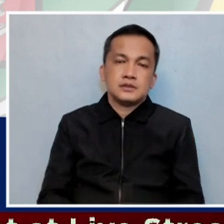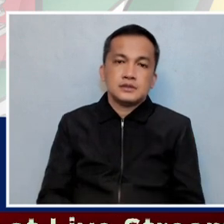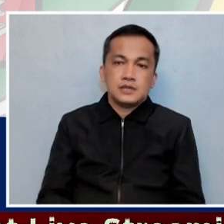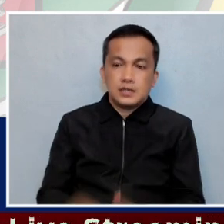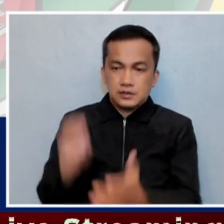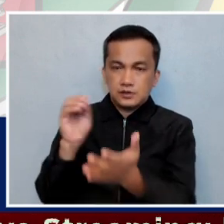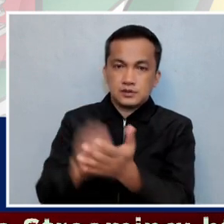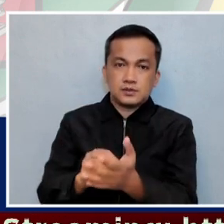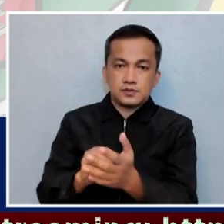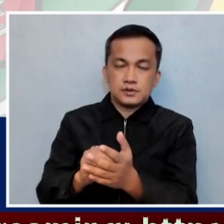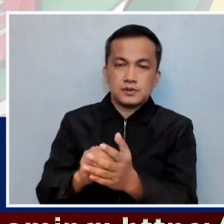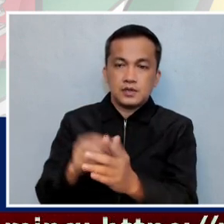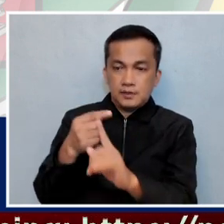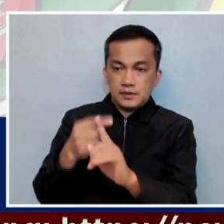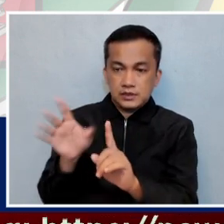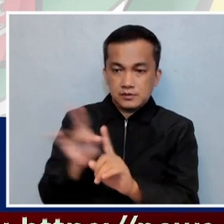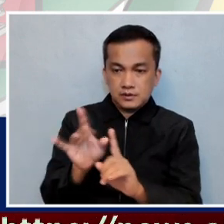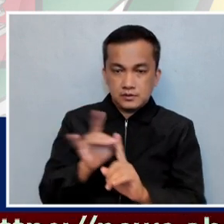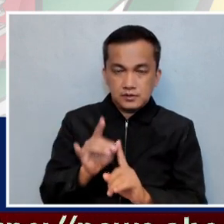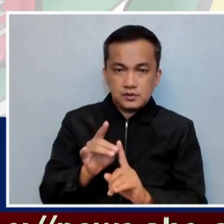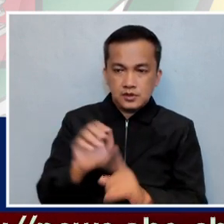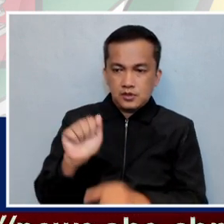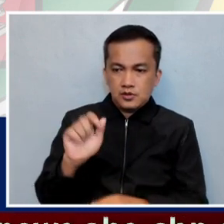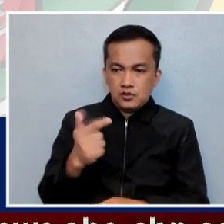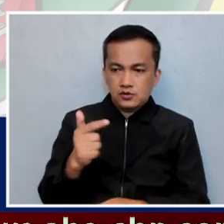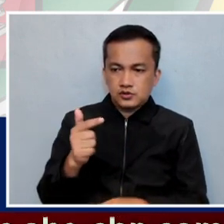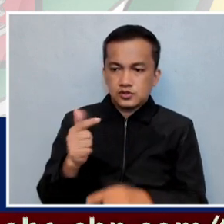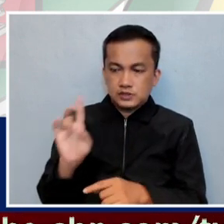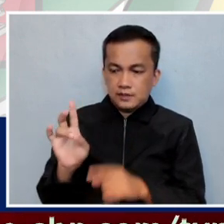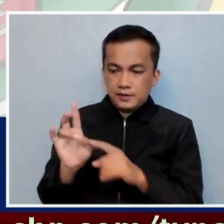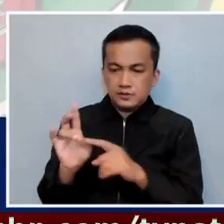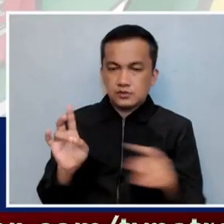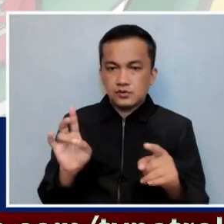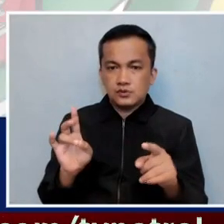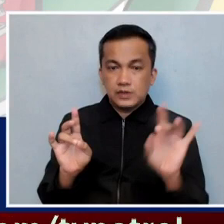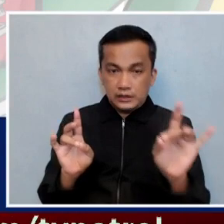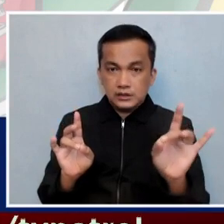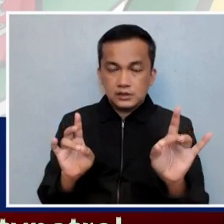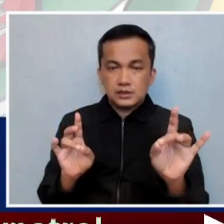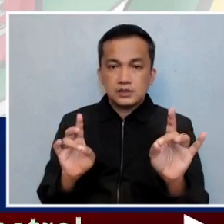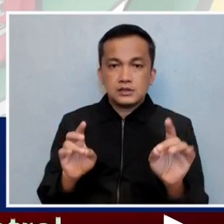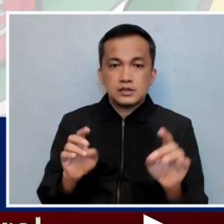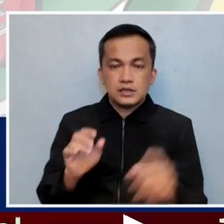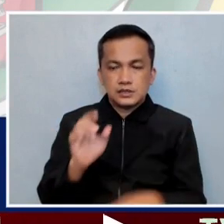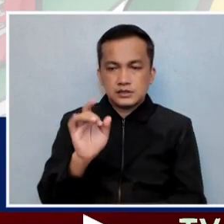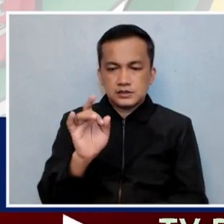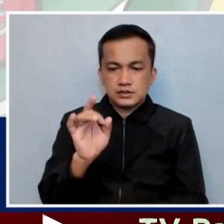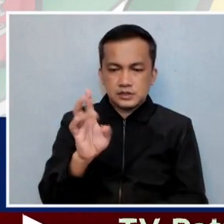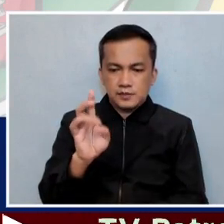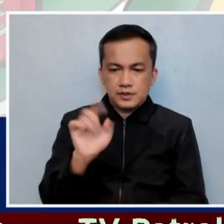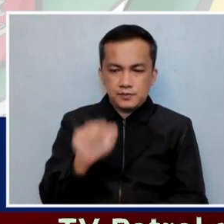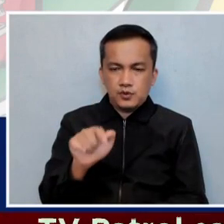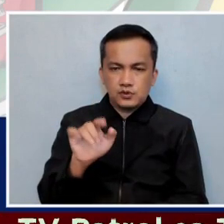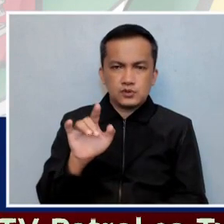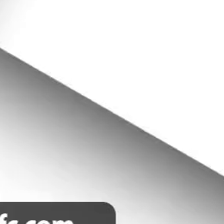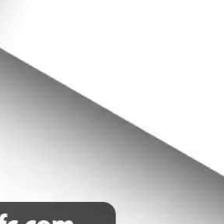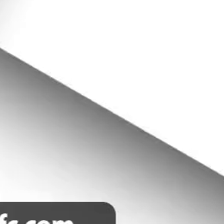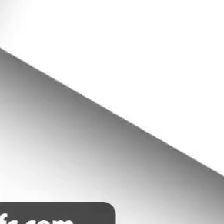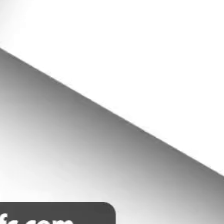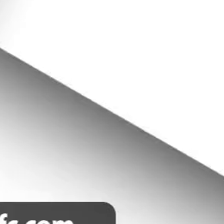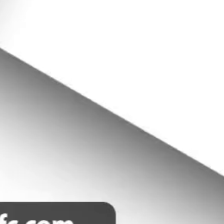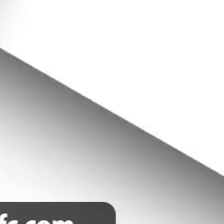ang positivity rate mula August 7 hanggang August 8 sa 17.1%.